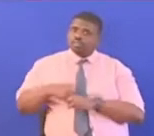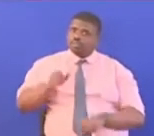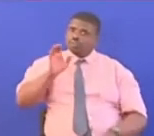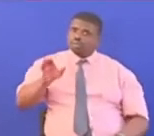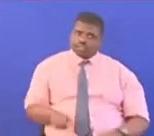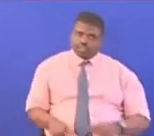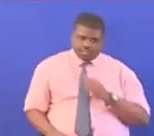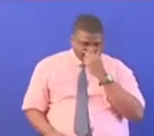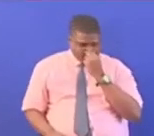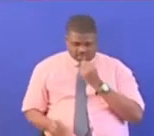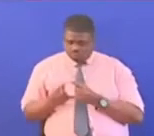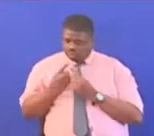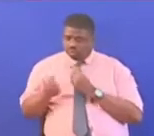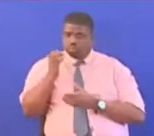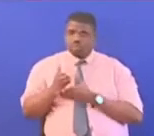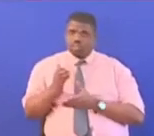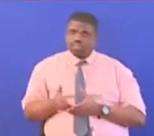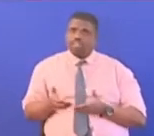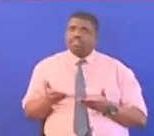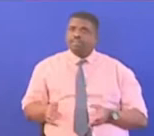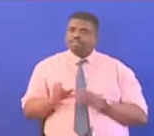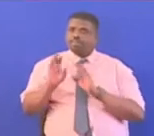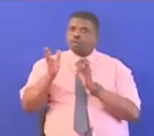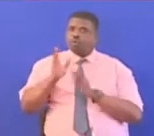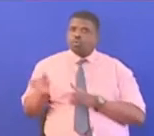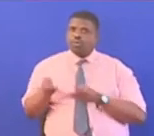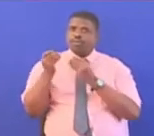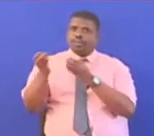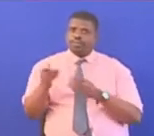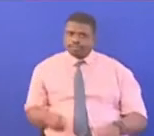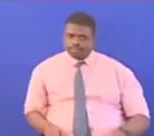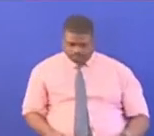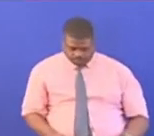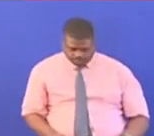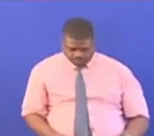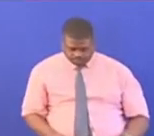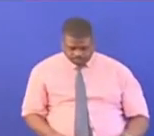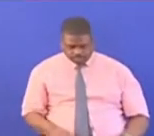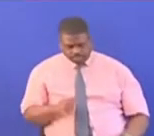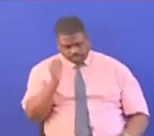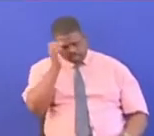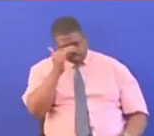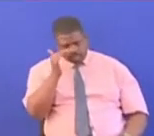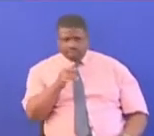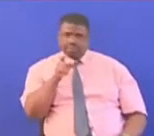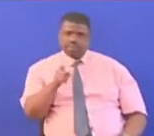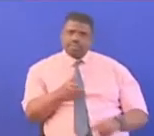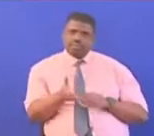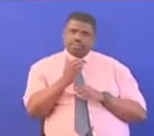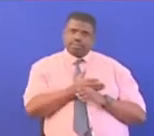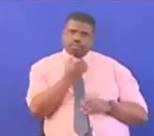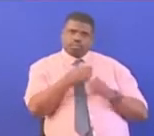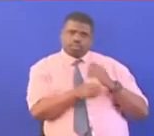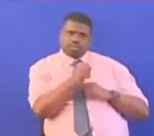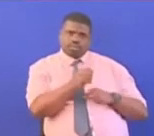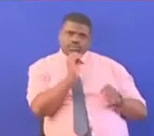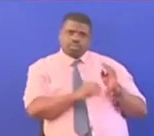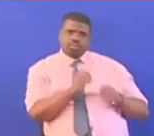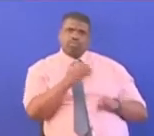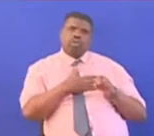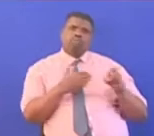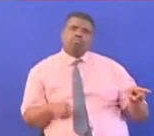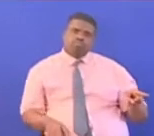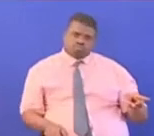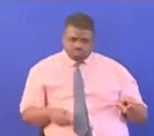wake. Kwa kweli mnastahili maua yenu, hongereni sana. Lakini kabla sijaingia kwenye mchango wangu, na